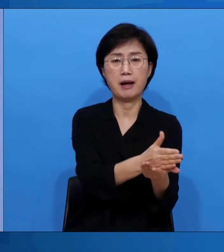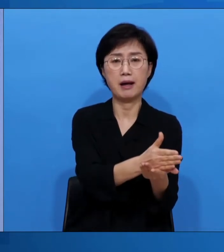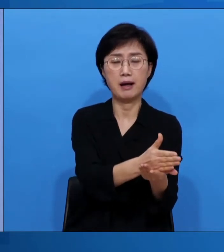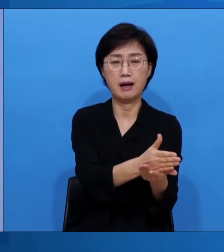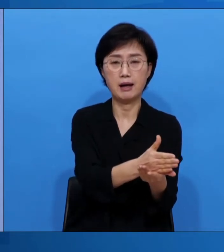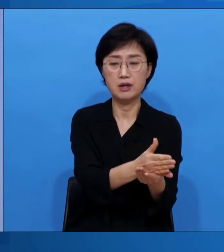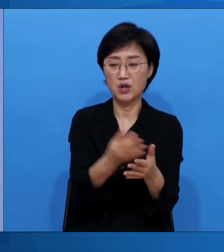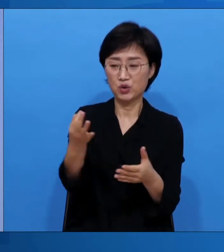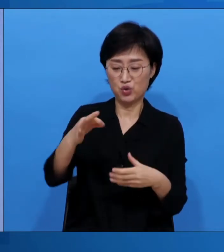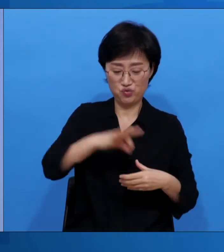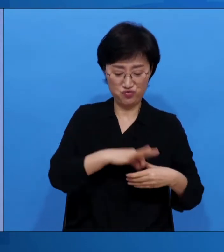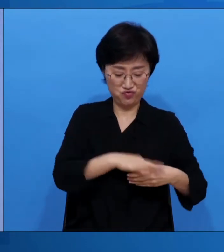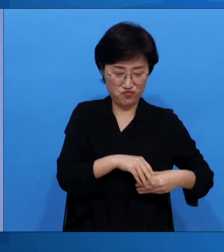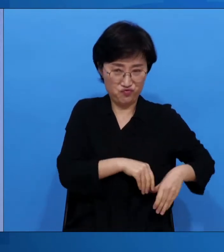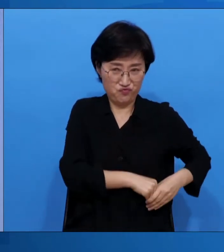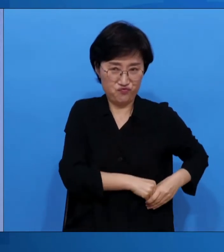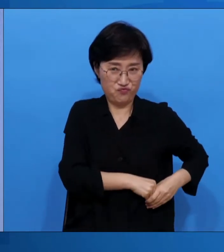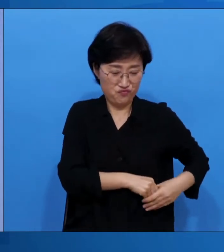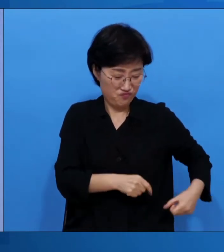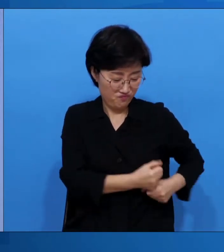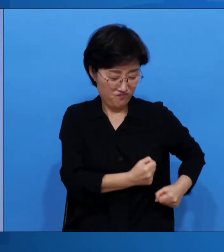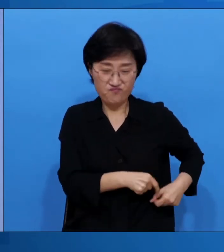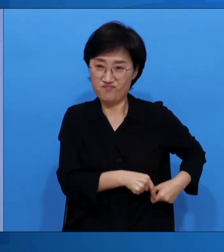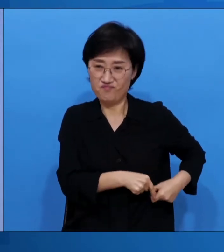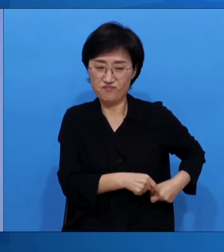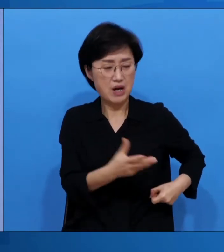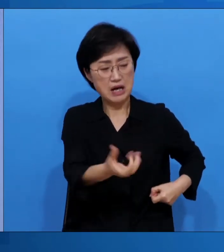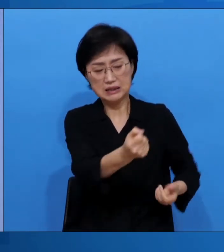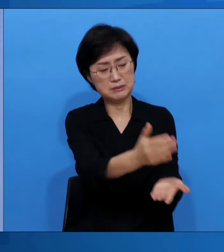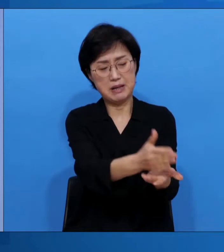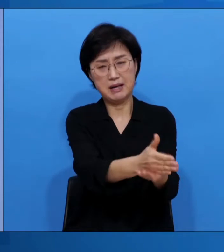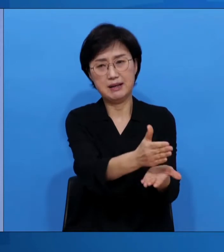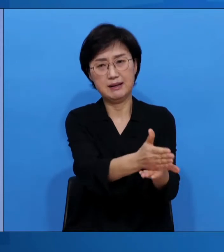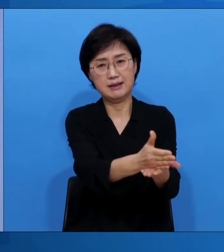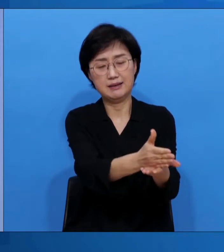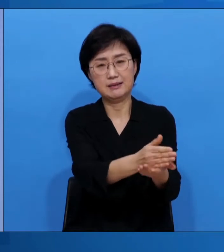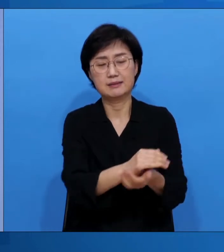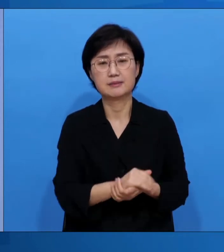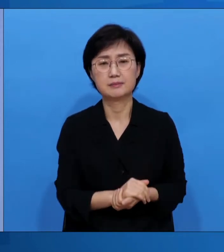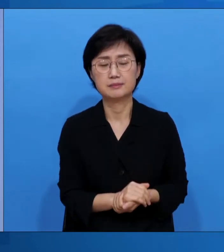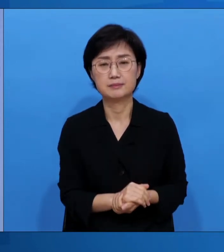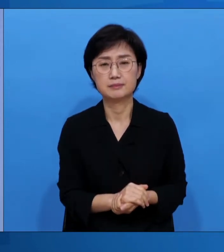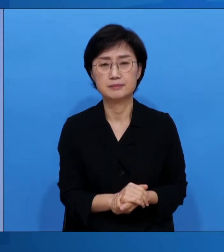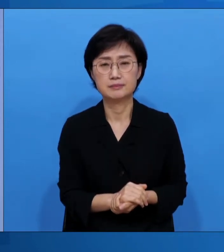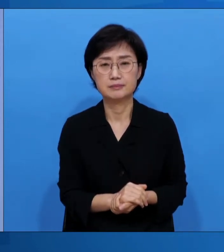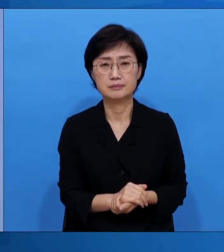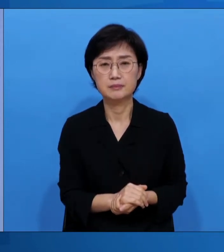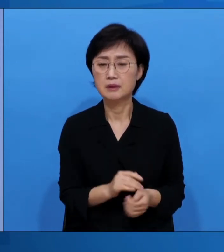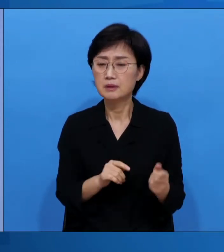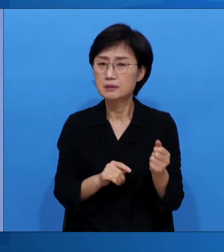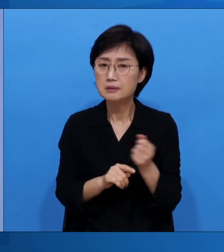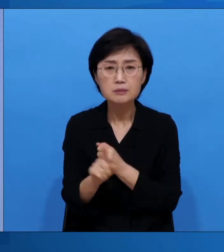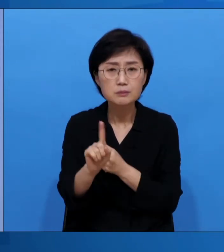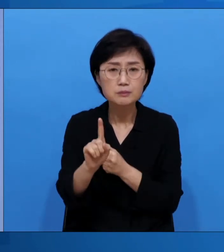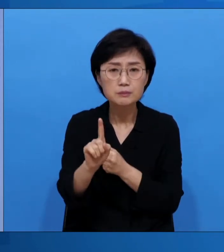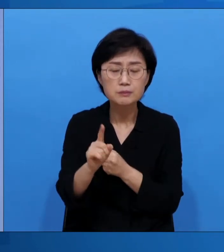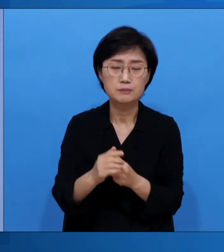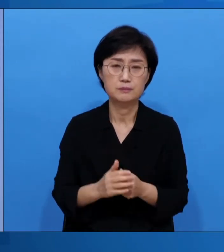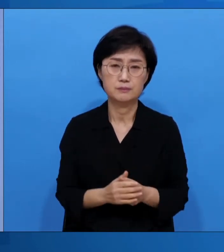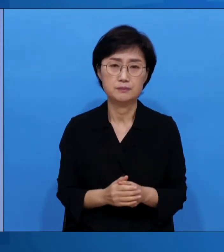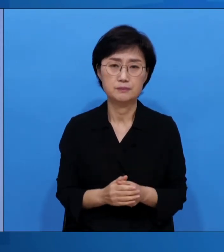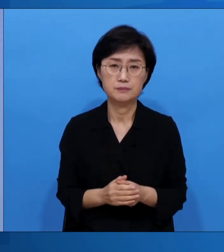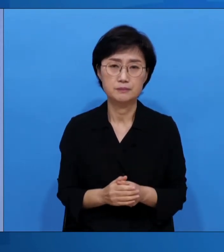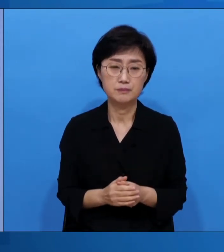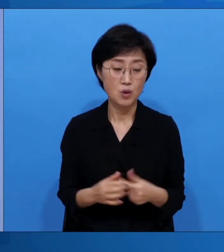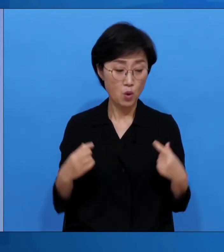전대, 지갑이죠. 그것도 가지지 마라. And so the baggage of the coin, the wallet at that time, he says, don't take that with you. 무슨 말입니까? So what does that mean? 두